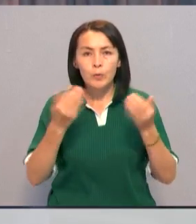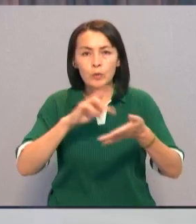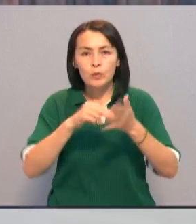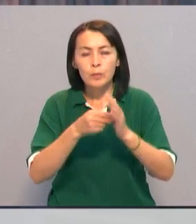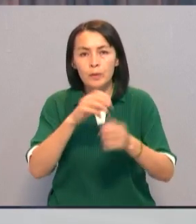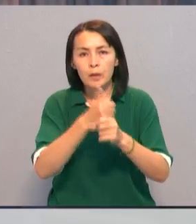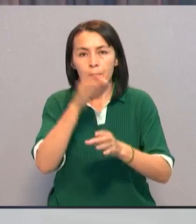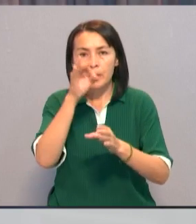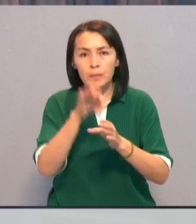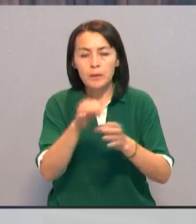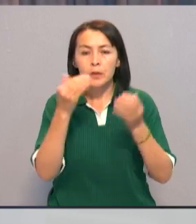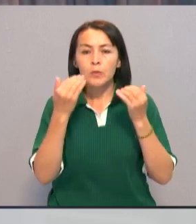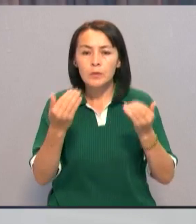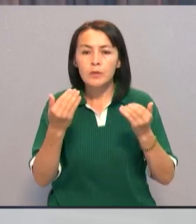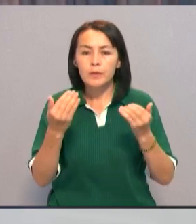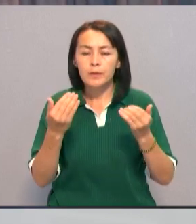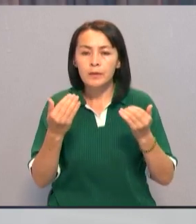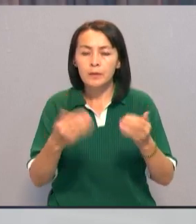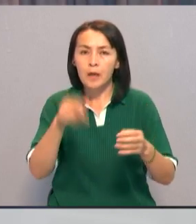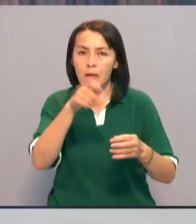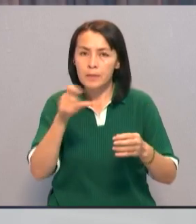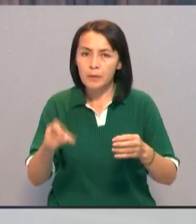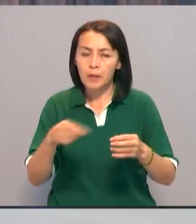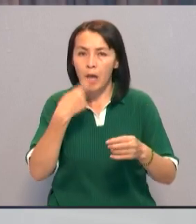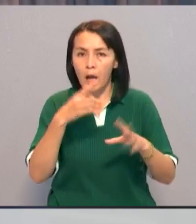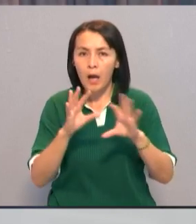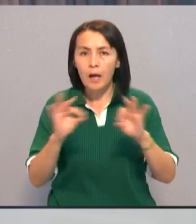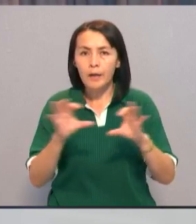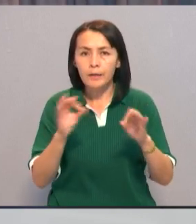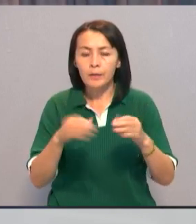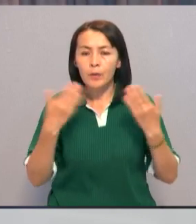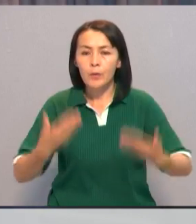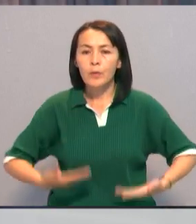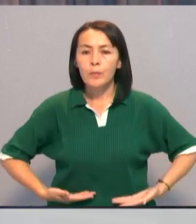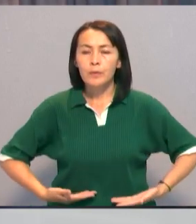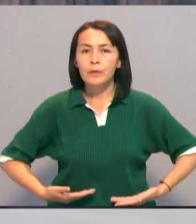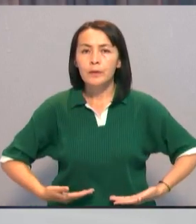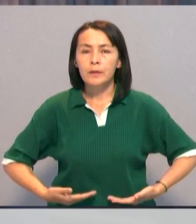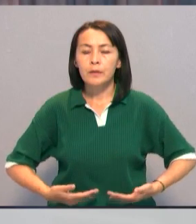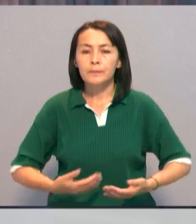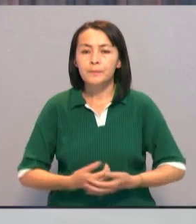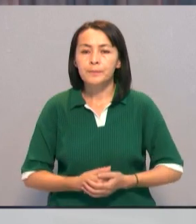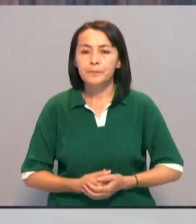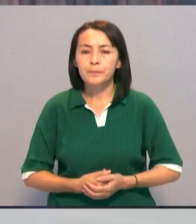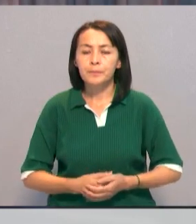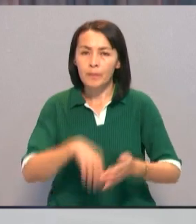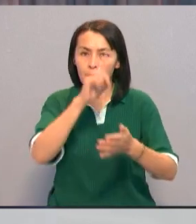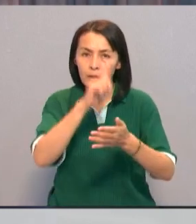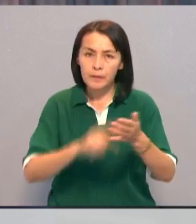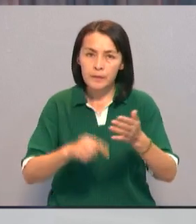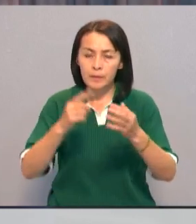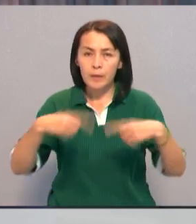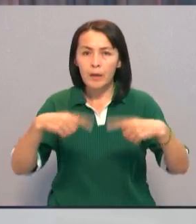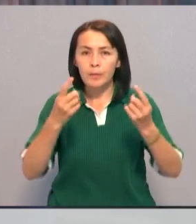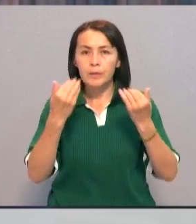басты мақсаты осындай азаматтар туралы айта, біздің қоғамның тарапынан сенімнің